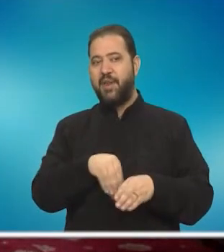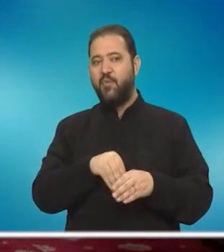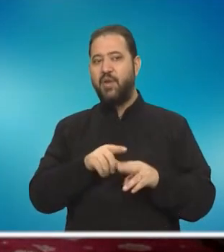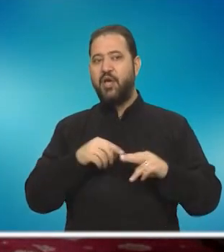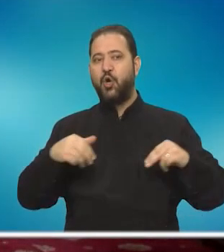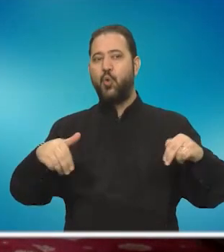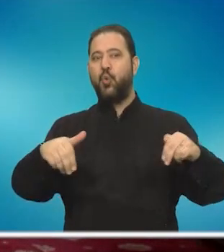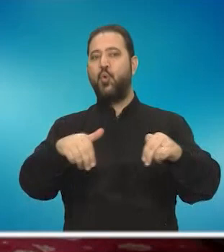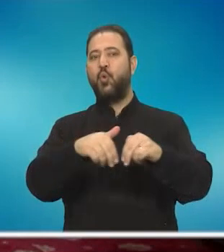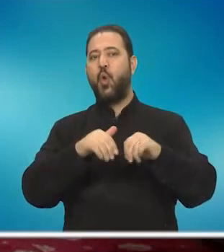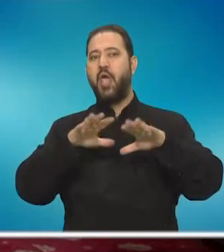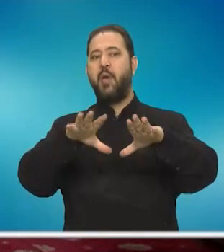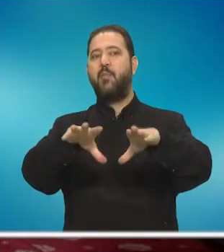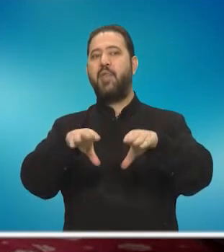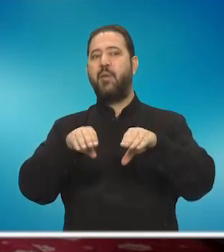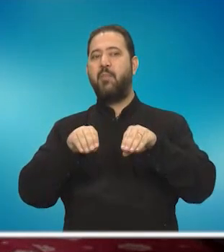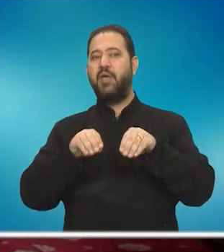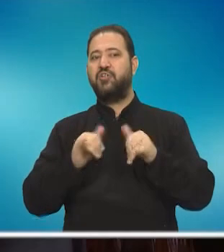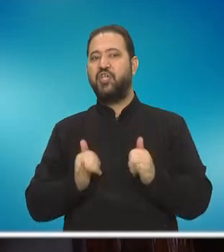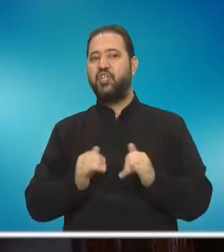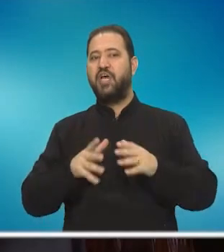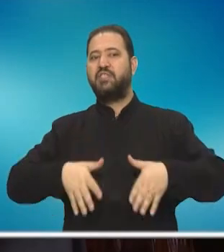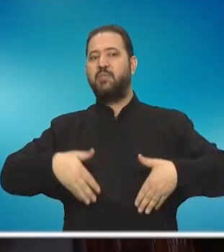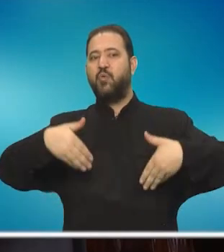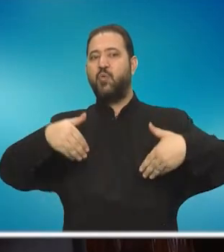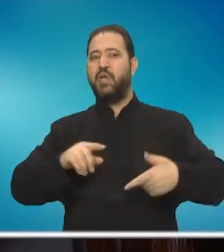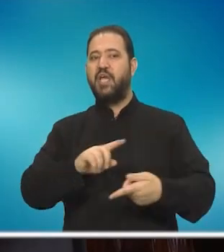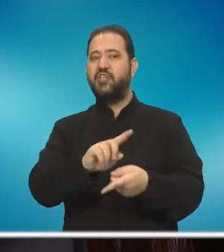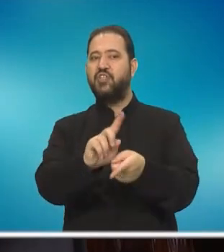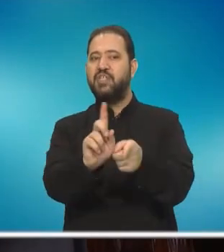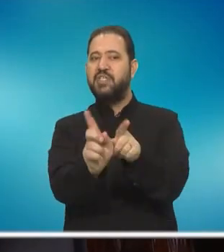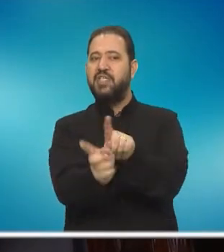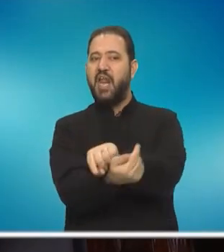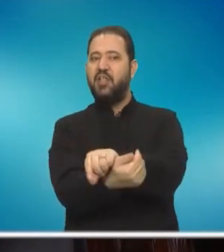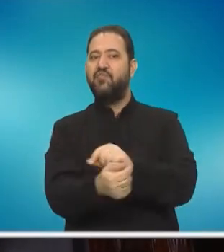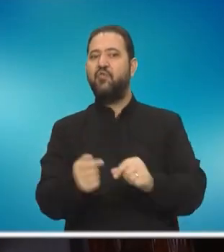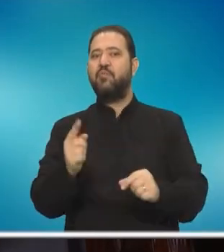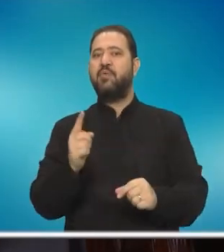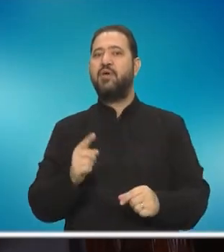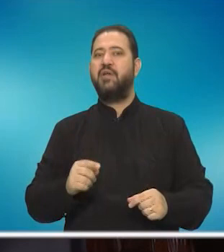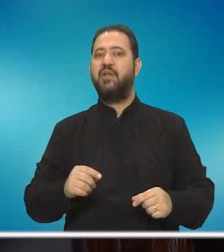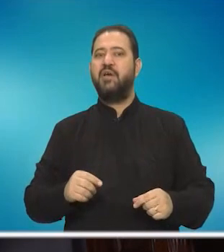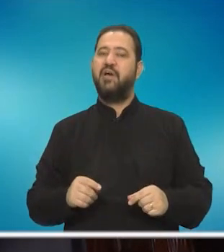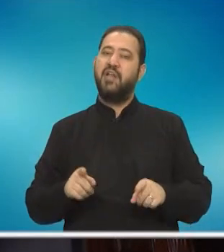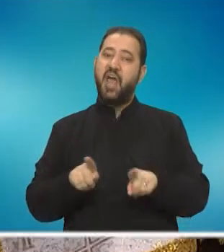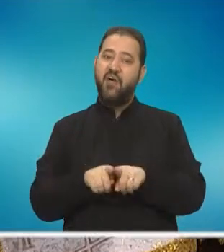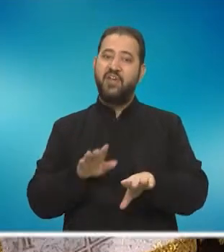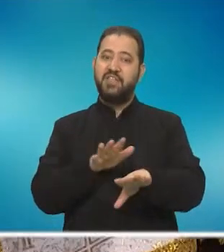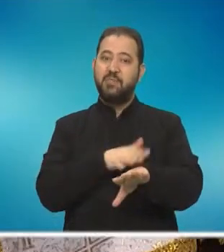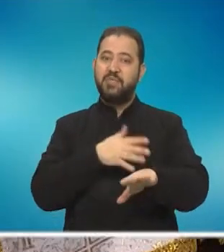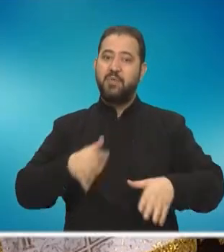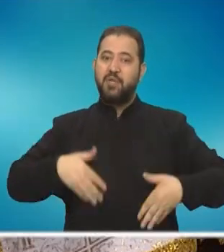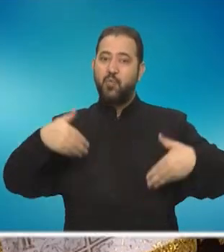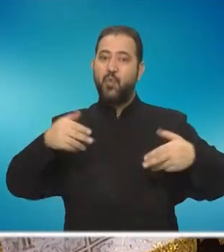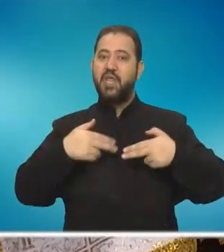tine. Iată, primește această bucurie și se transformă în părtaș al bucuriei tale. Vorbim de